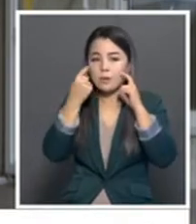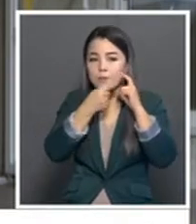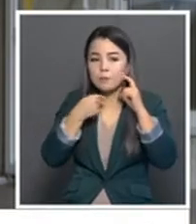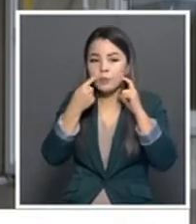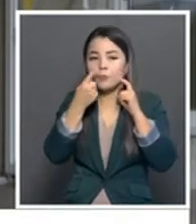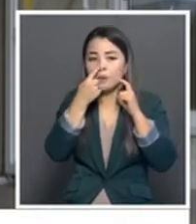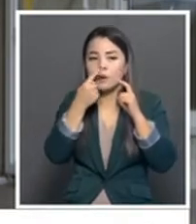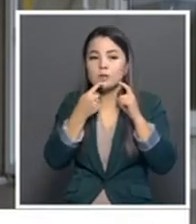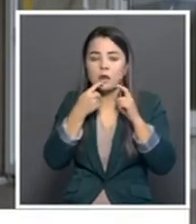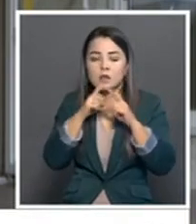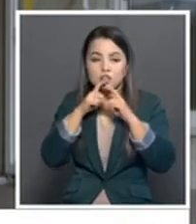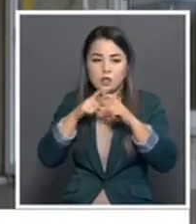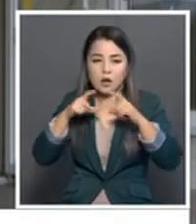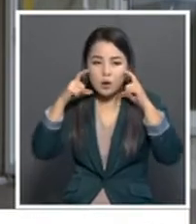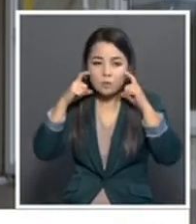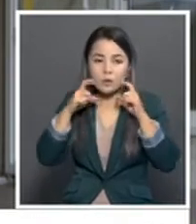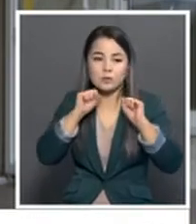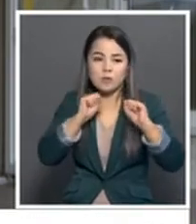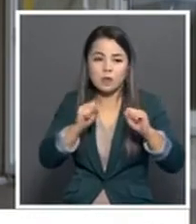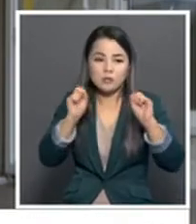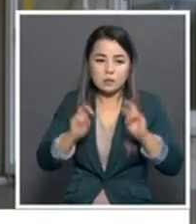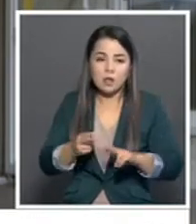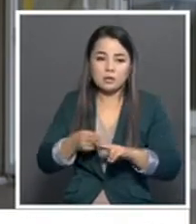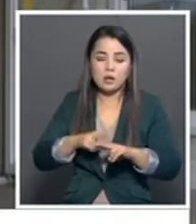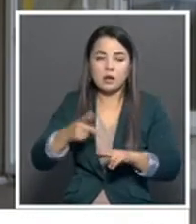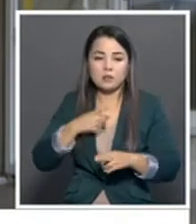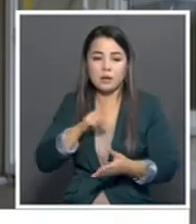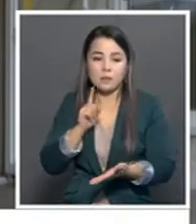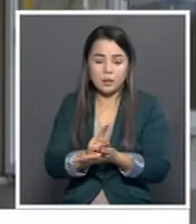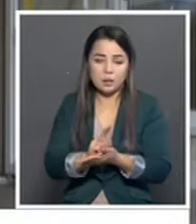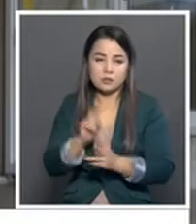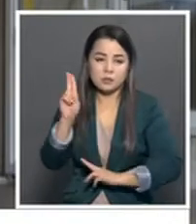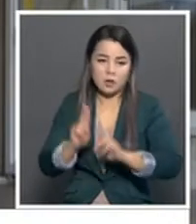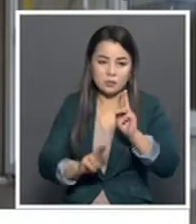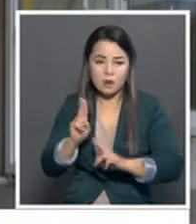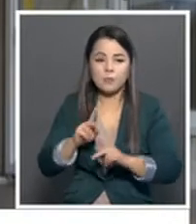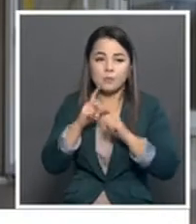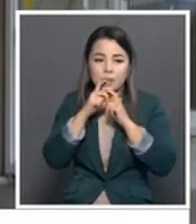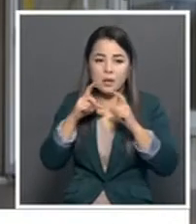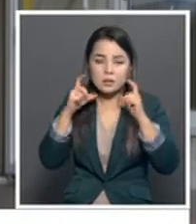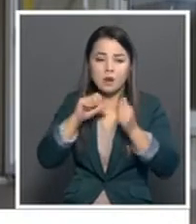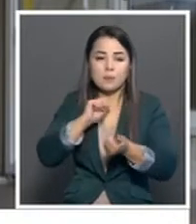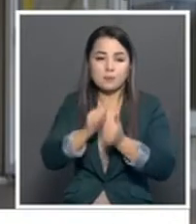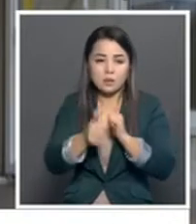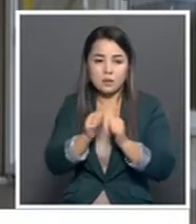аузында жауып тұрғатын күйде шешпей, сонда масканы жиі